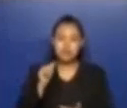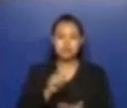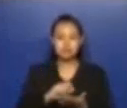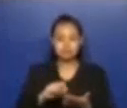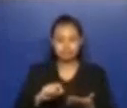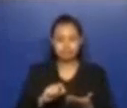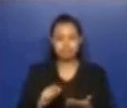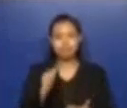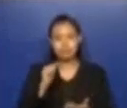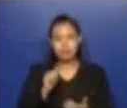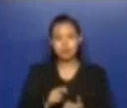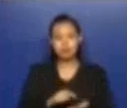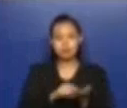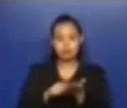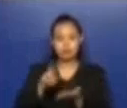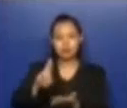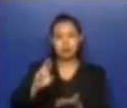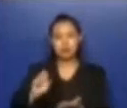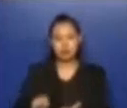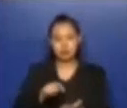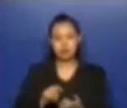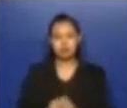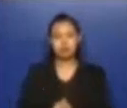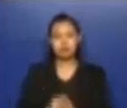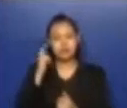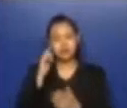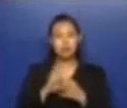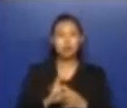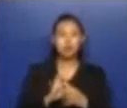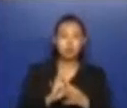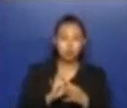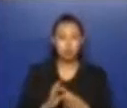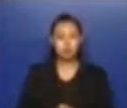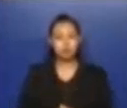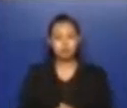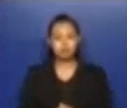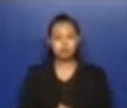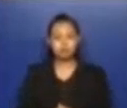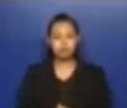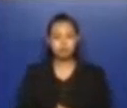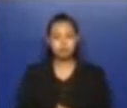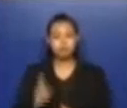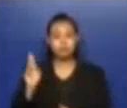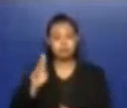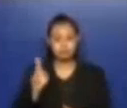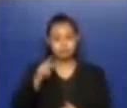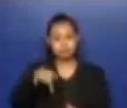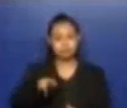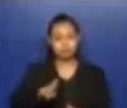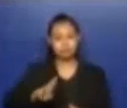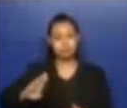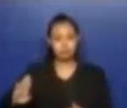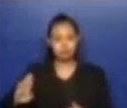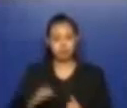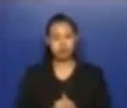ดังนั้นจึงน่าเป็นห่วงครับว่าเราคงจะต้องใช้พระราชบัญญัติ